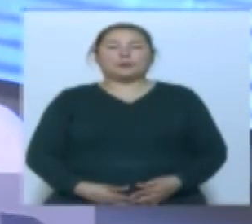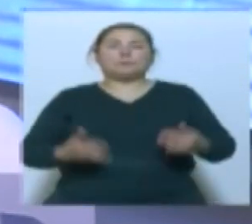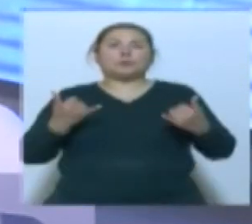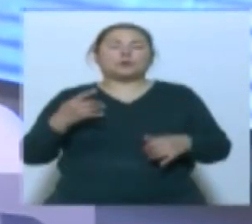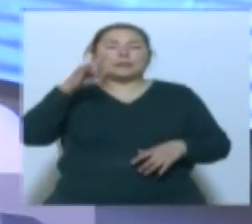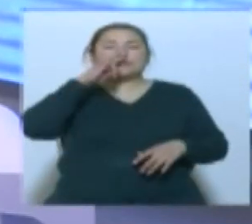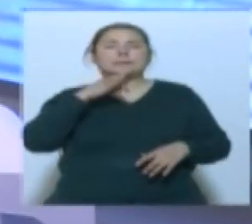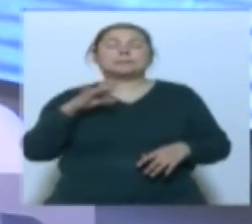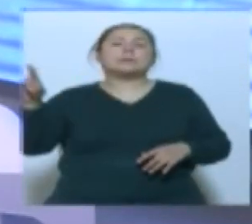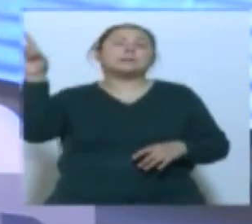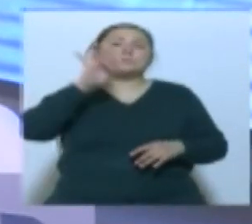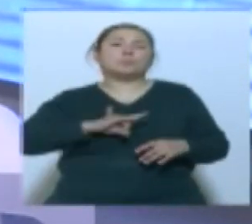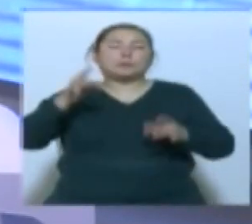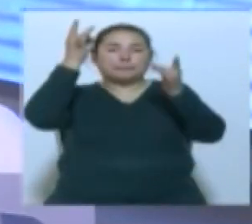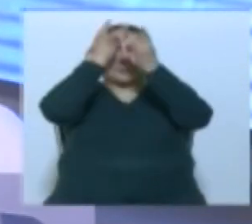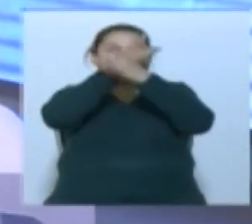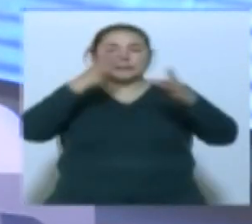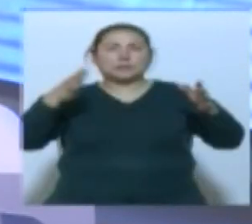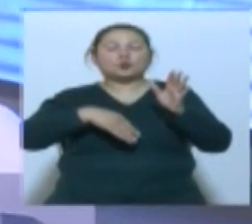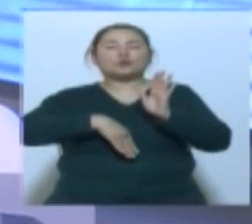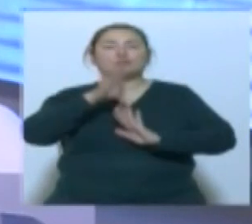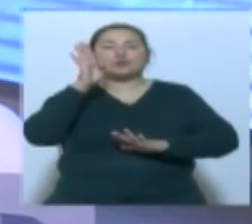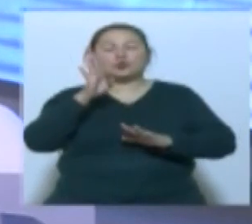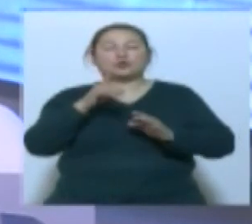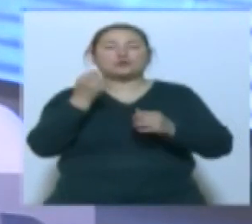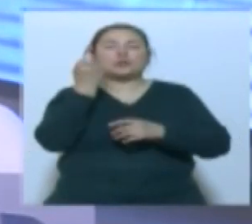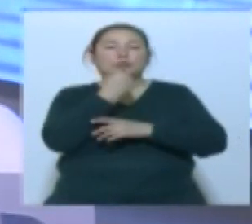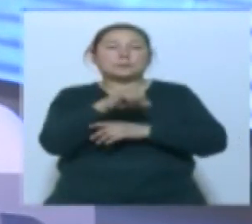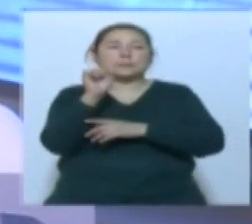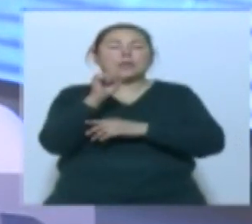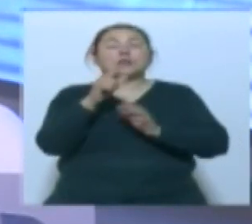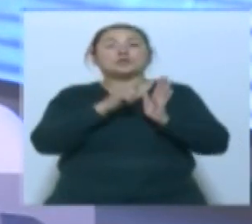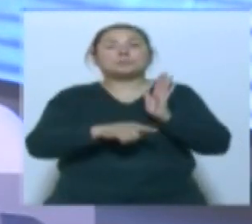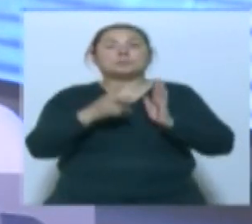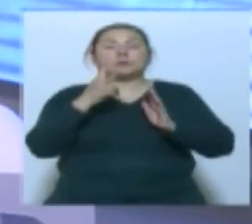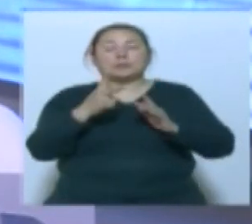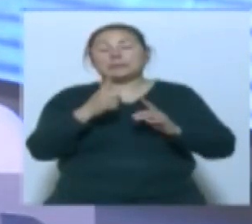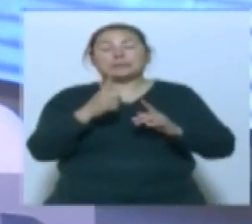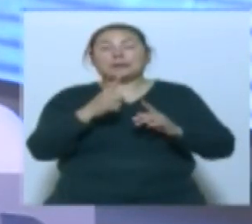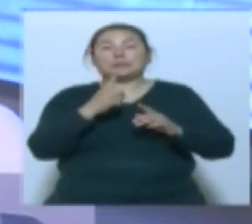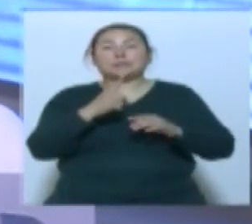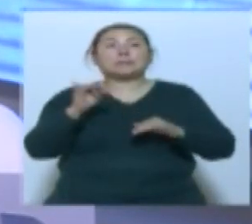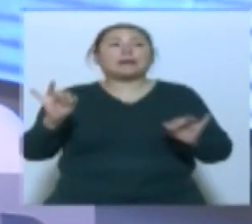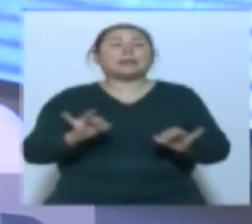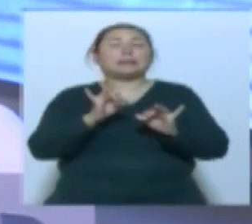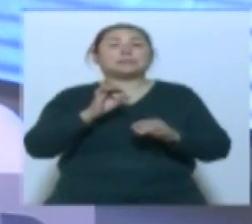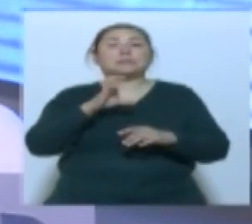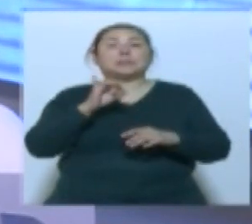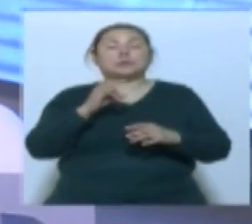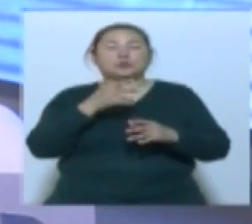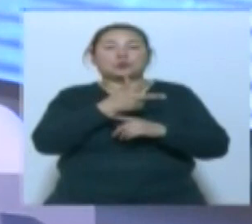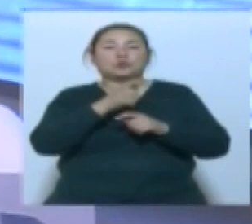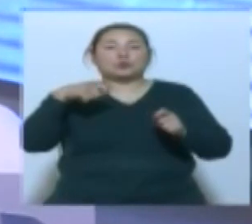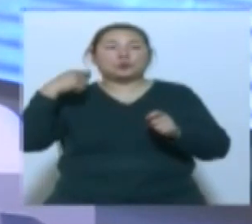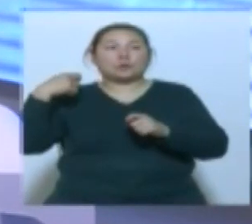Бүгін Қазақстан Республикасы мәдениет саласының үздігі жеткізген Сейітовтің 70 жасына орай таспадағы тарих танымдық сұхбатының түсірілімі